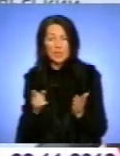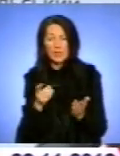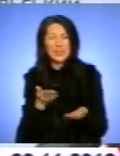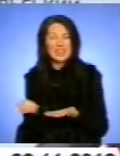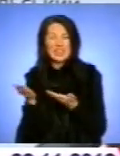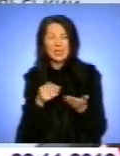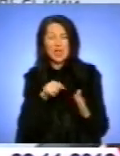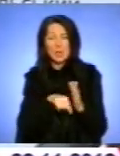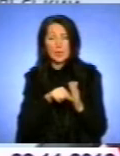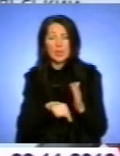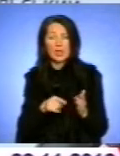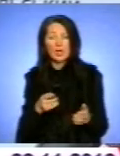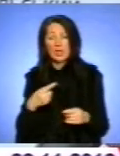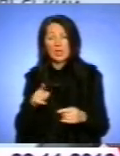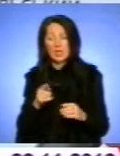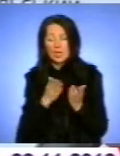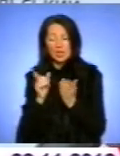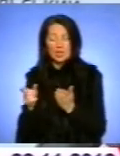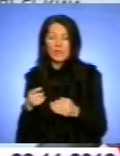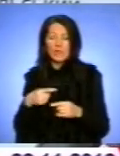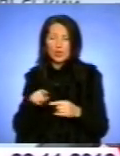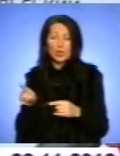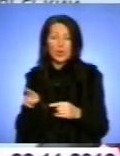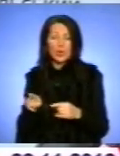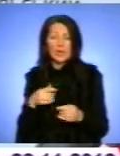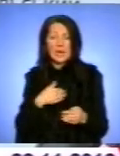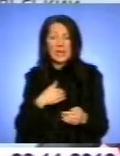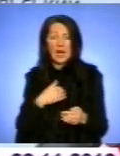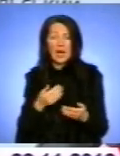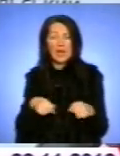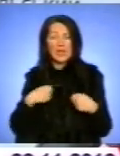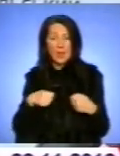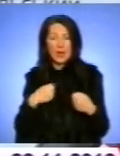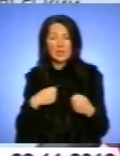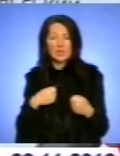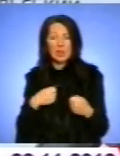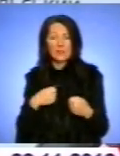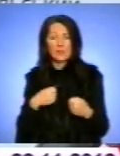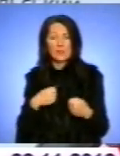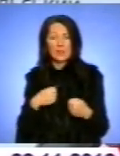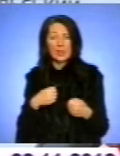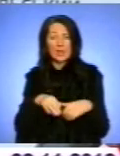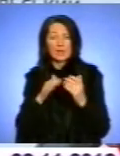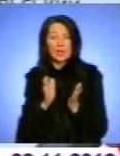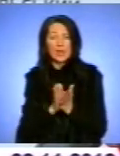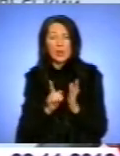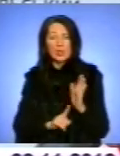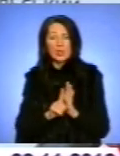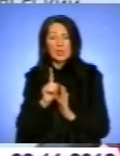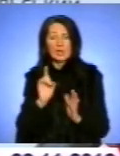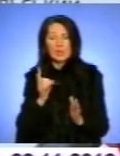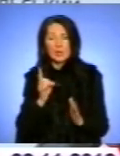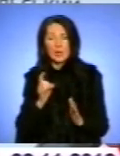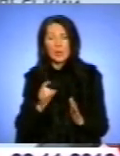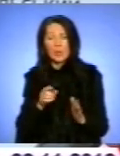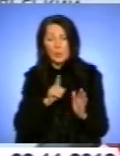несуть глибини, і інших читачів вони відштовхують. І я намагалася, я починала як дитяча письменник,